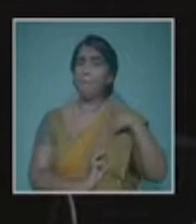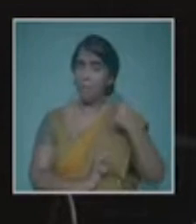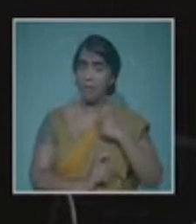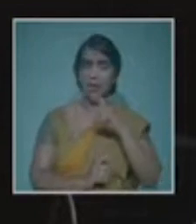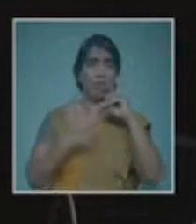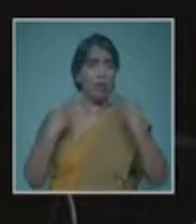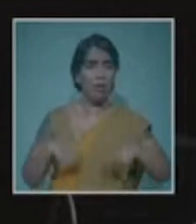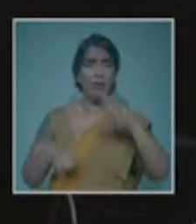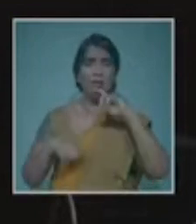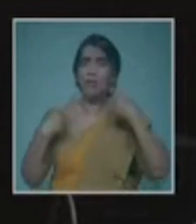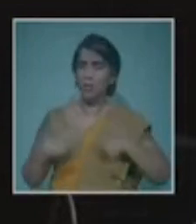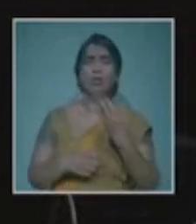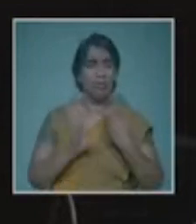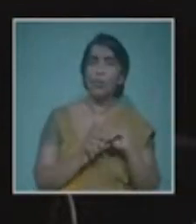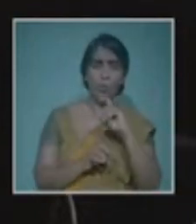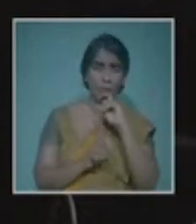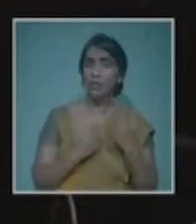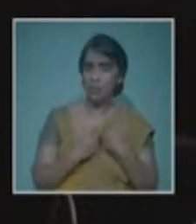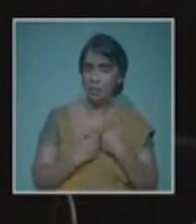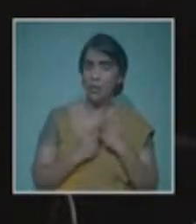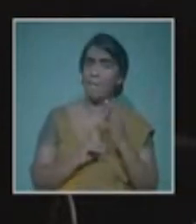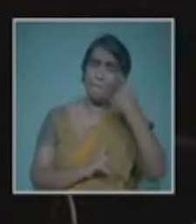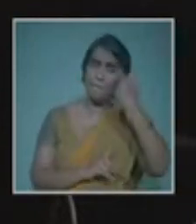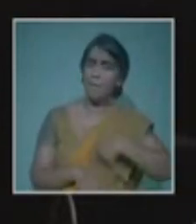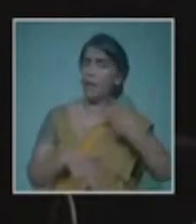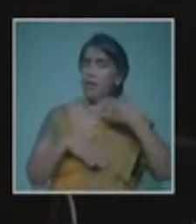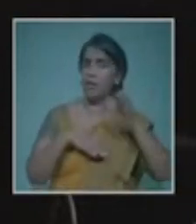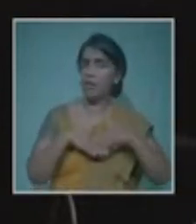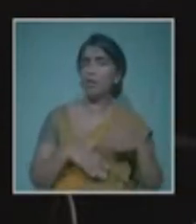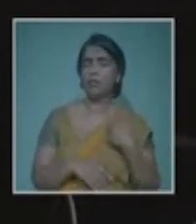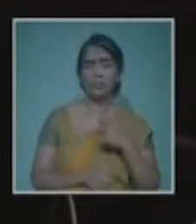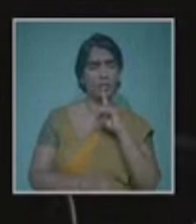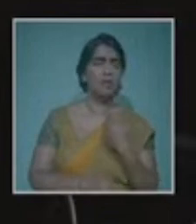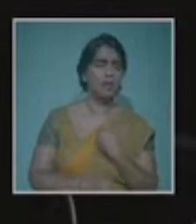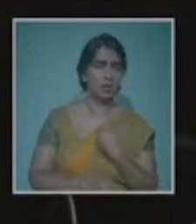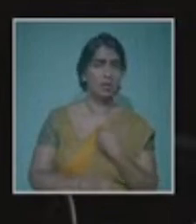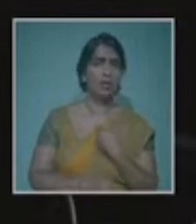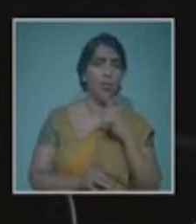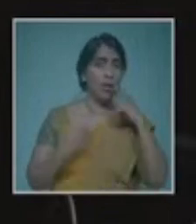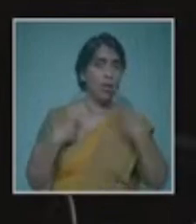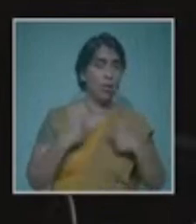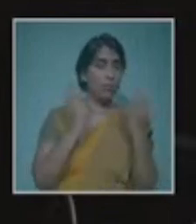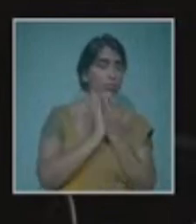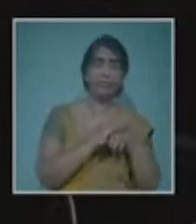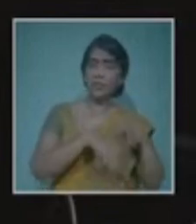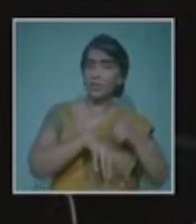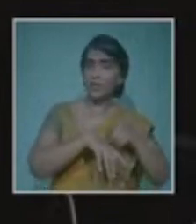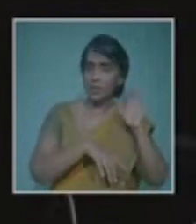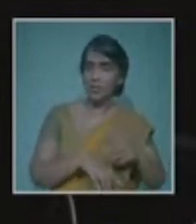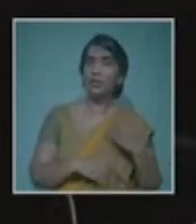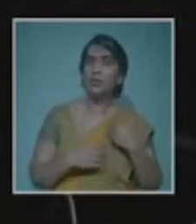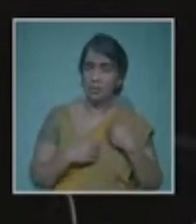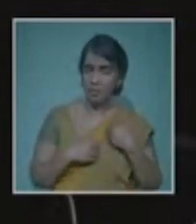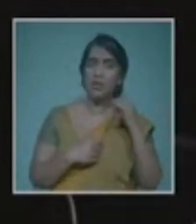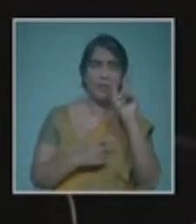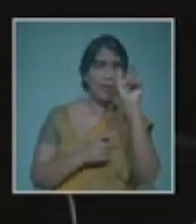of my own experience, I can tell you that even I, when I entered Sri Lanka Law College, opted to sit for some papers in Tamil